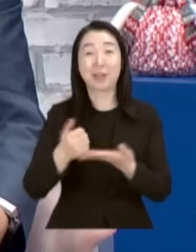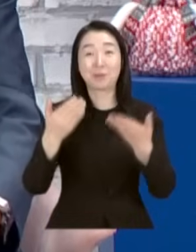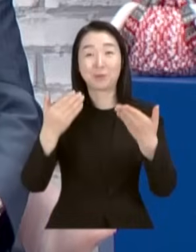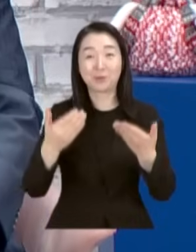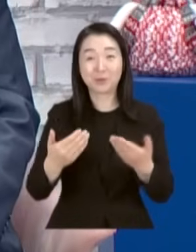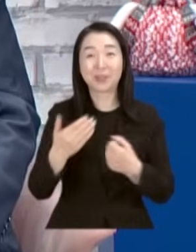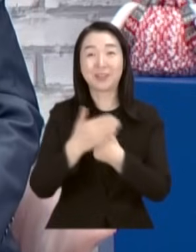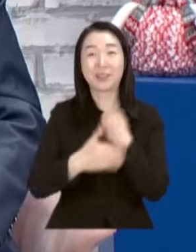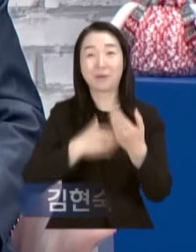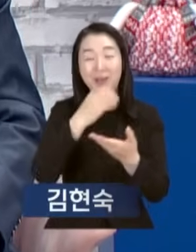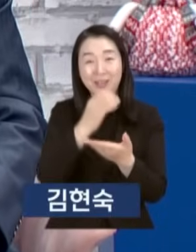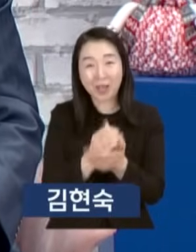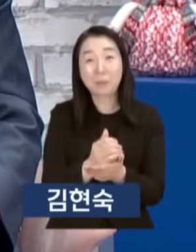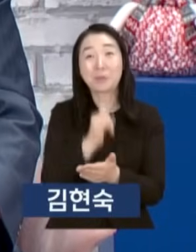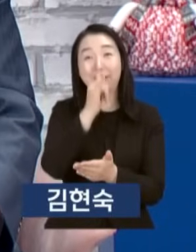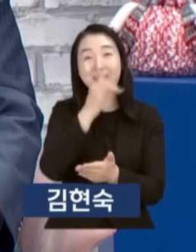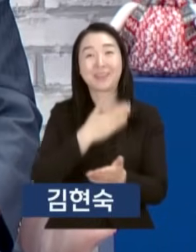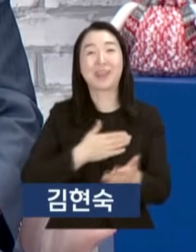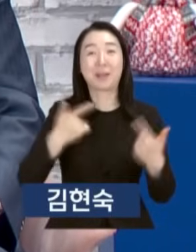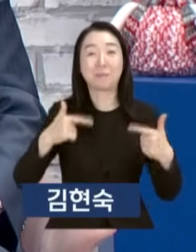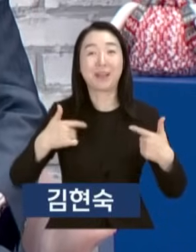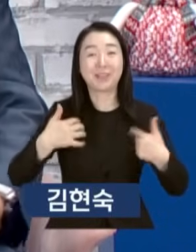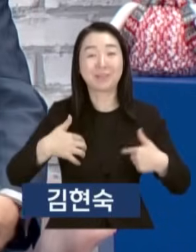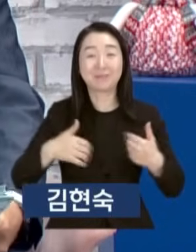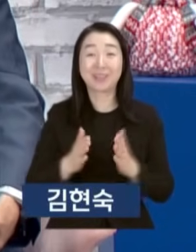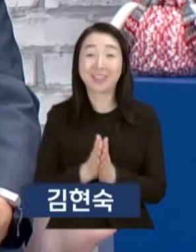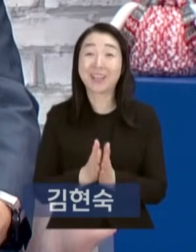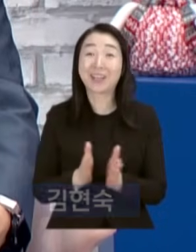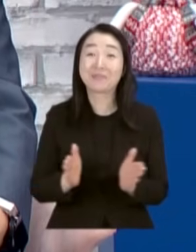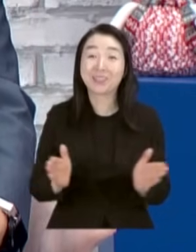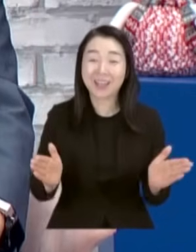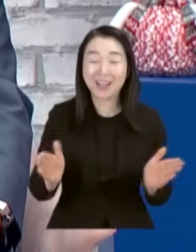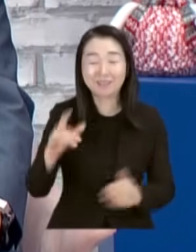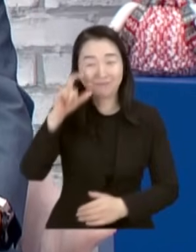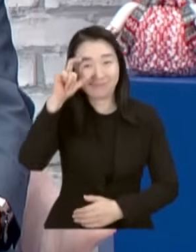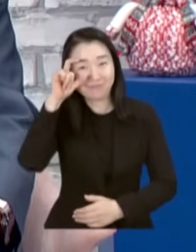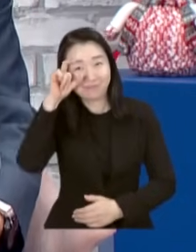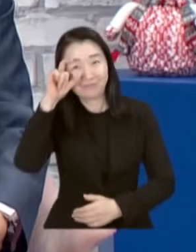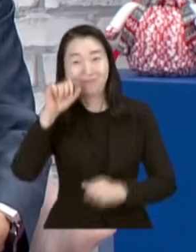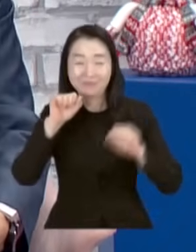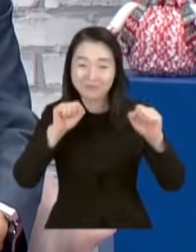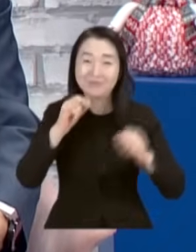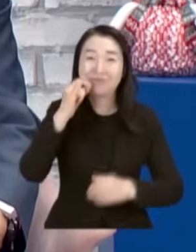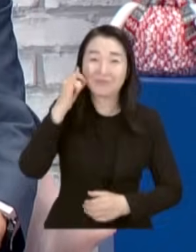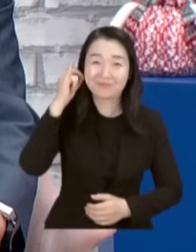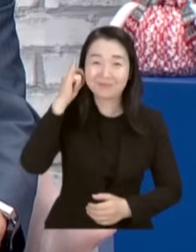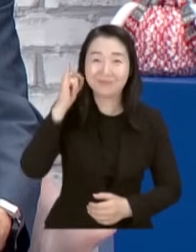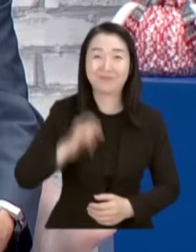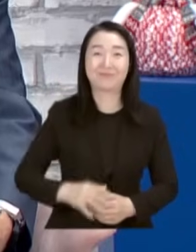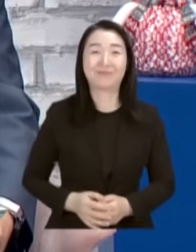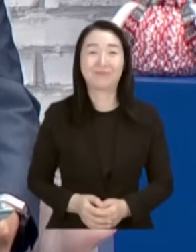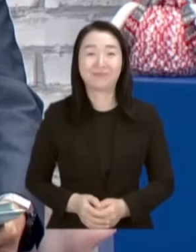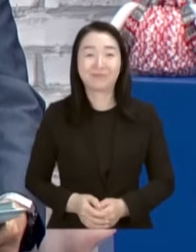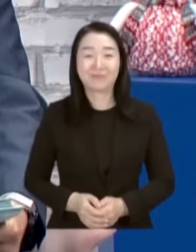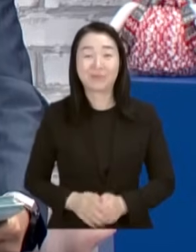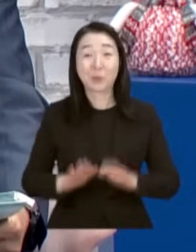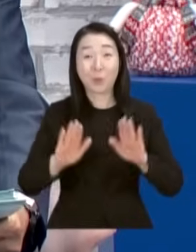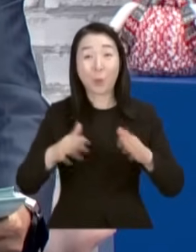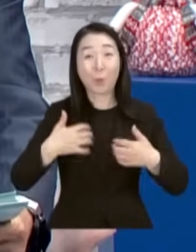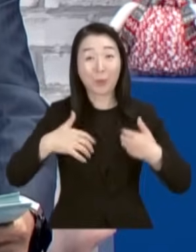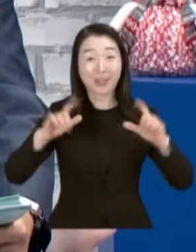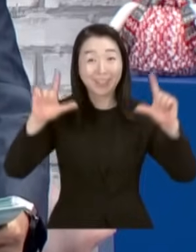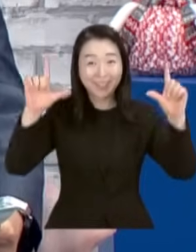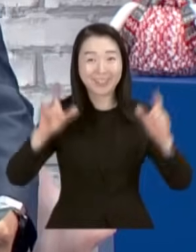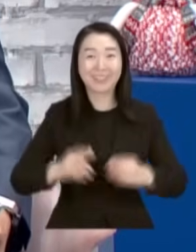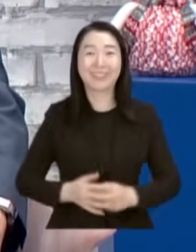크리스마스! 자, 하나님이 주신 은혜와 감동이 있는 시티에서 내가 매일 기쁘게 시작합니다. 저는 최선규입니다. 반갑습니다. 안녕하세요. 김지선입니다. 네. 자, 정말